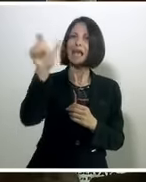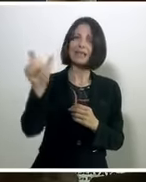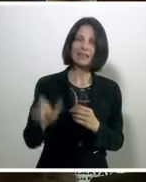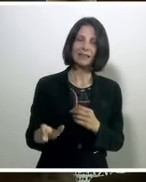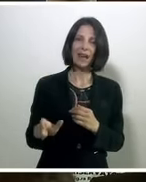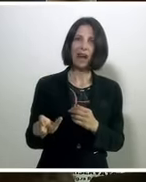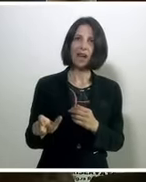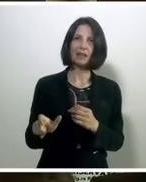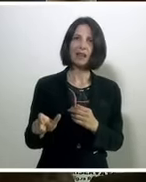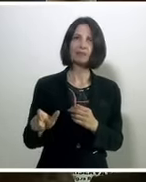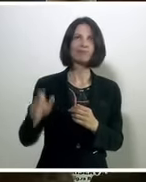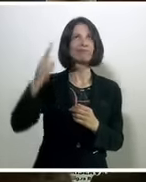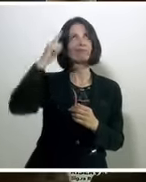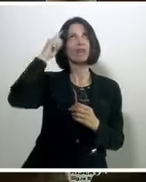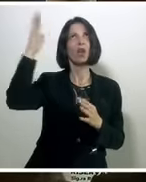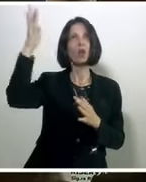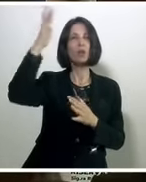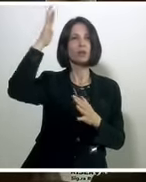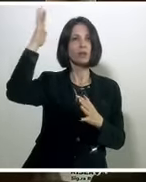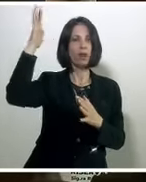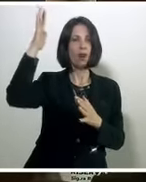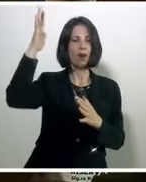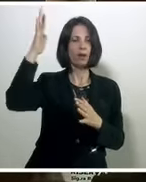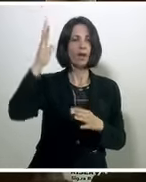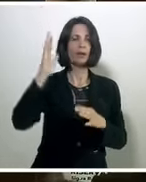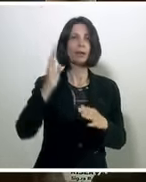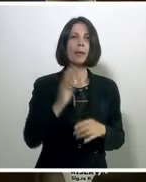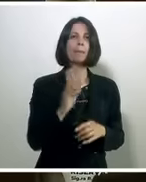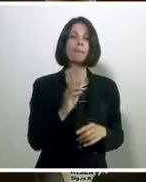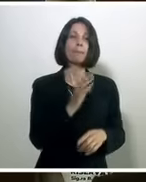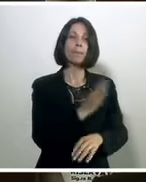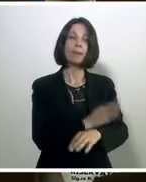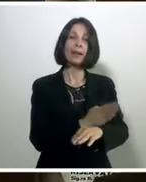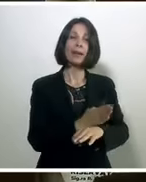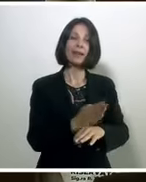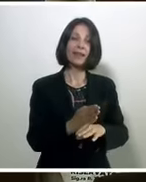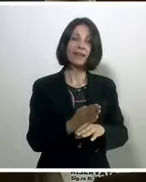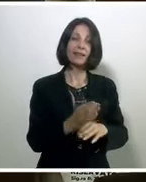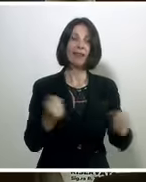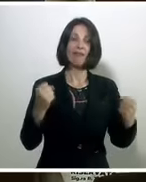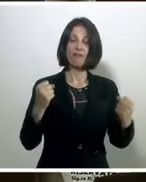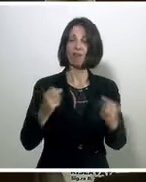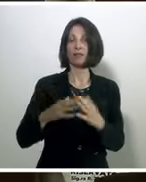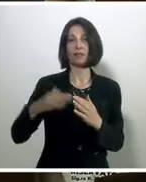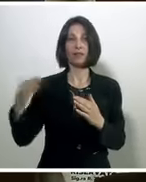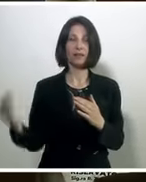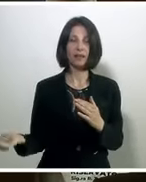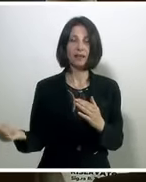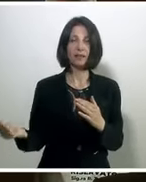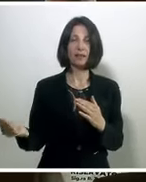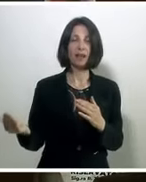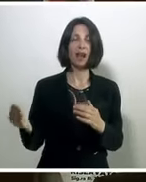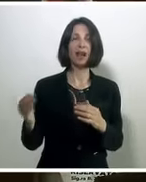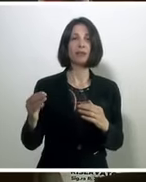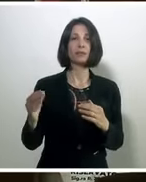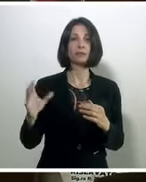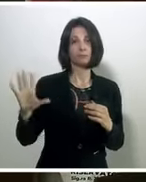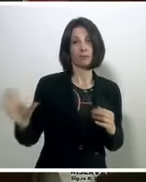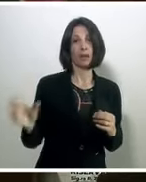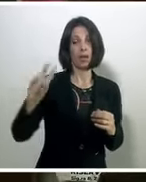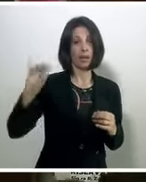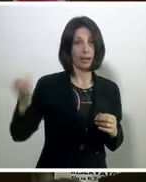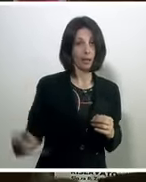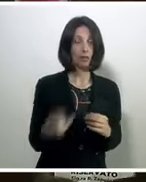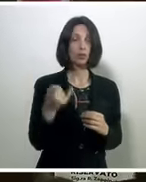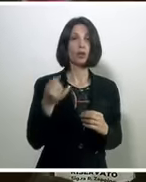illusorio pensare che anche se i partiti e le forze di sinistra riuscissero a raggiungere il 51% dei voti e della rappresentanza parlamentare